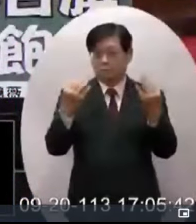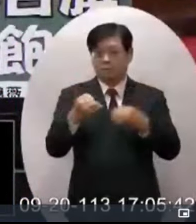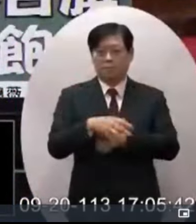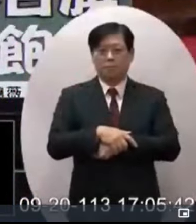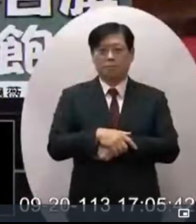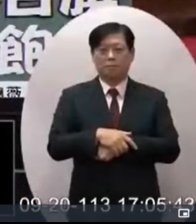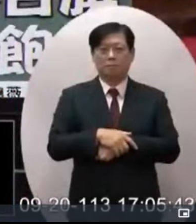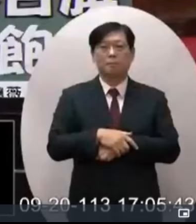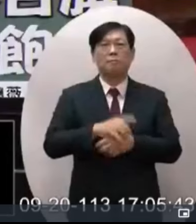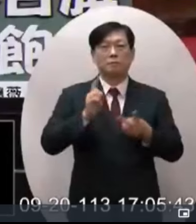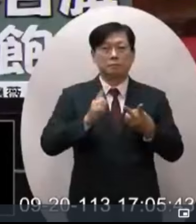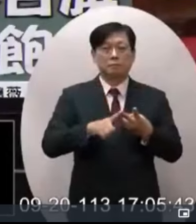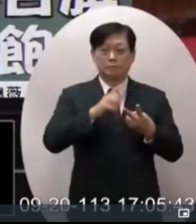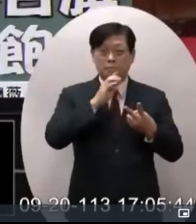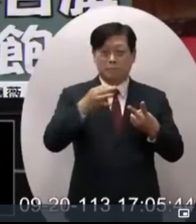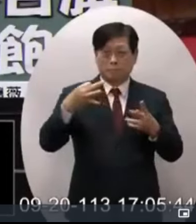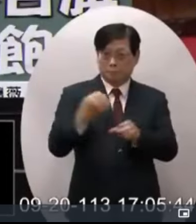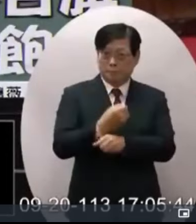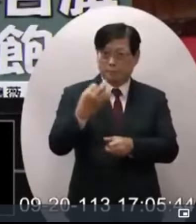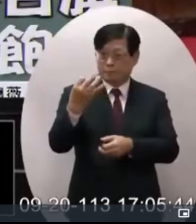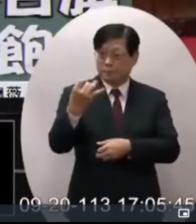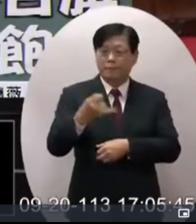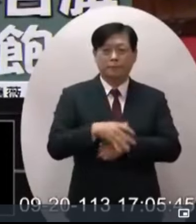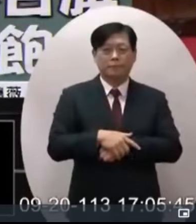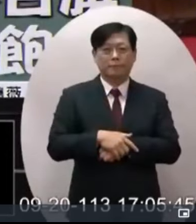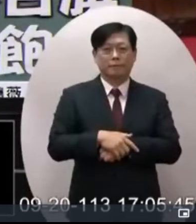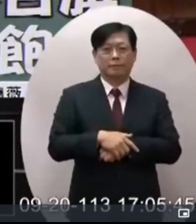量，跟诈骗财损的金额，